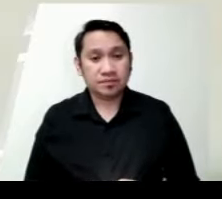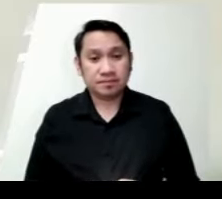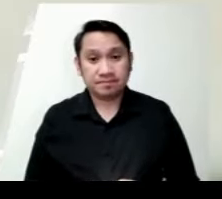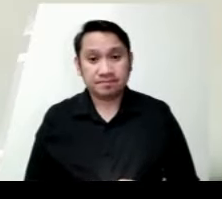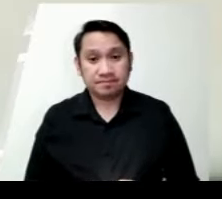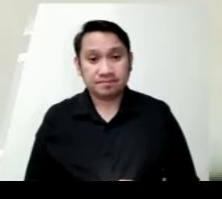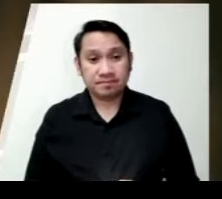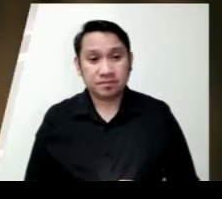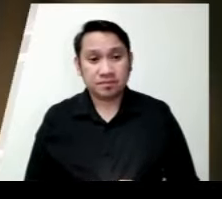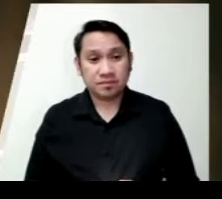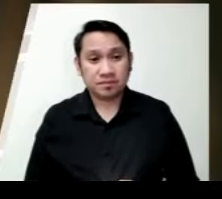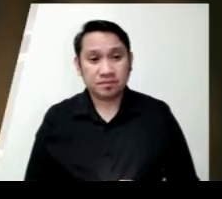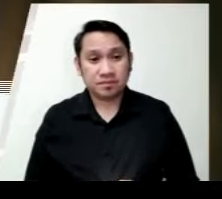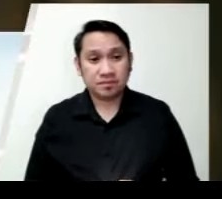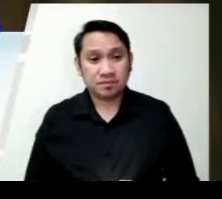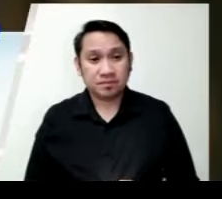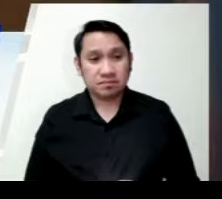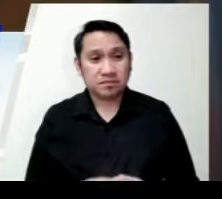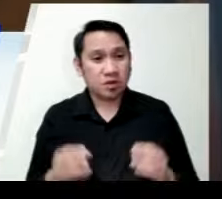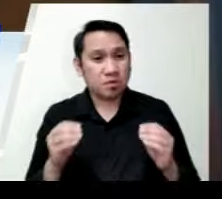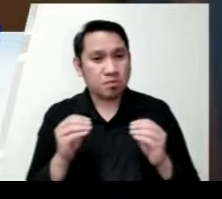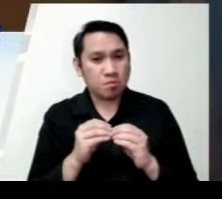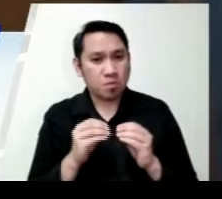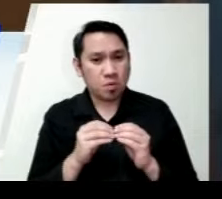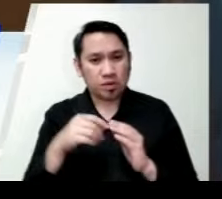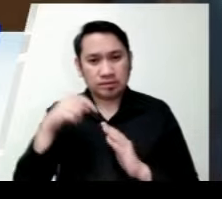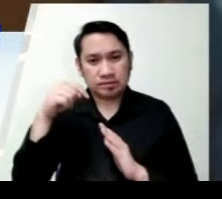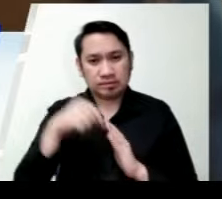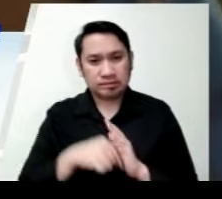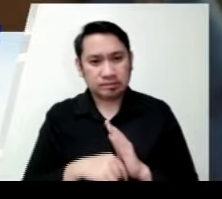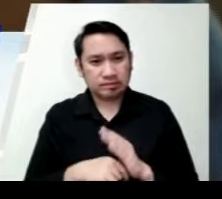Adrina, mas may lalim.